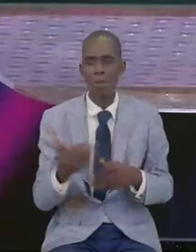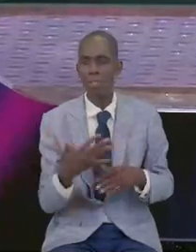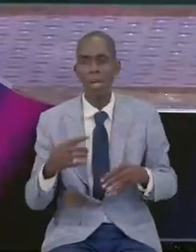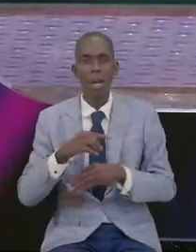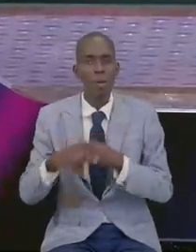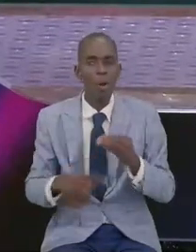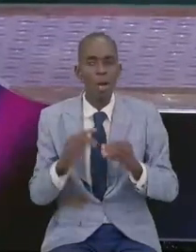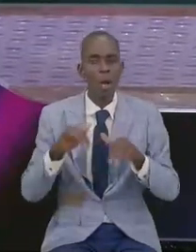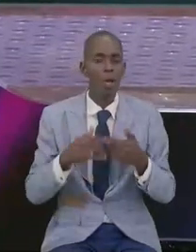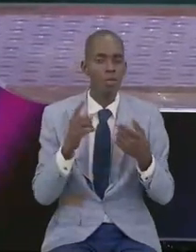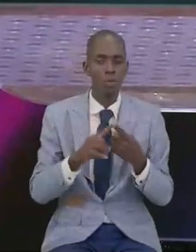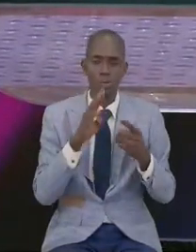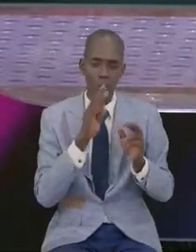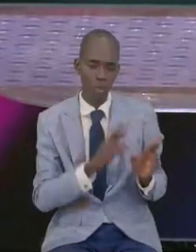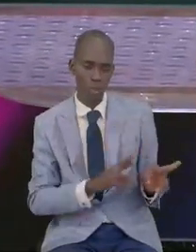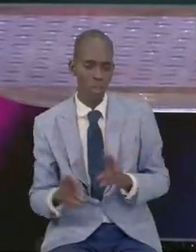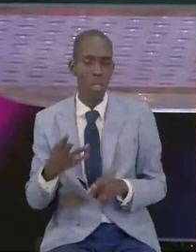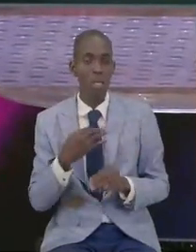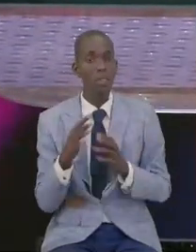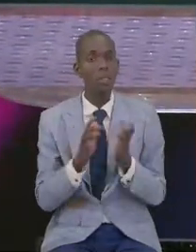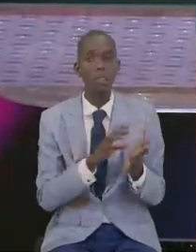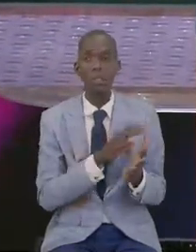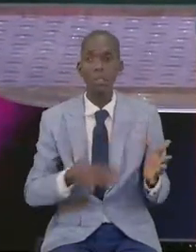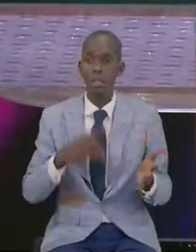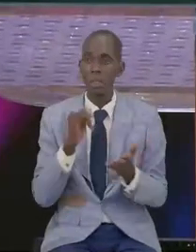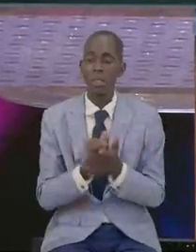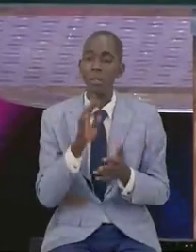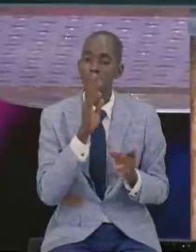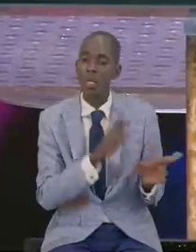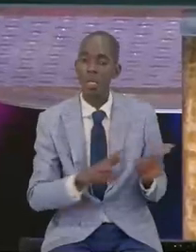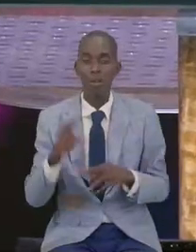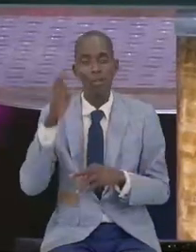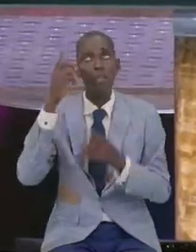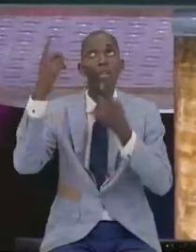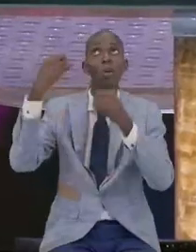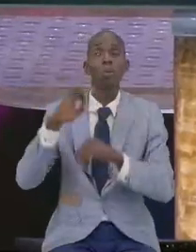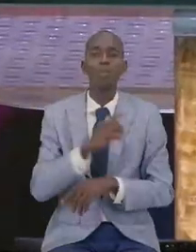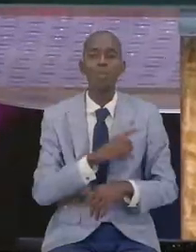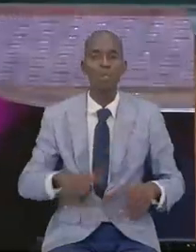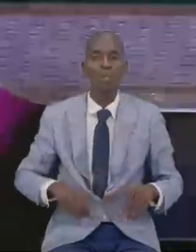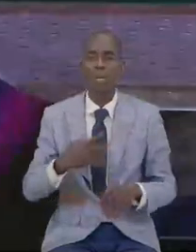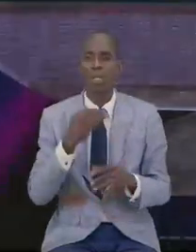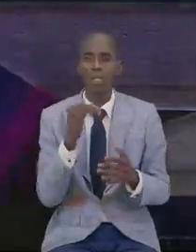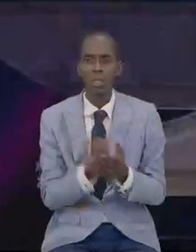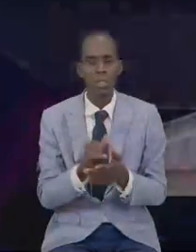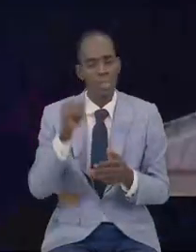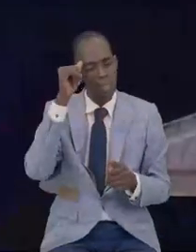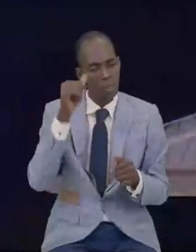de comment s'apprêter, comment être prêt pour l'avènement du Seigneur, comme le Seigneur l'a dit. Et il a